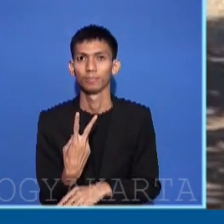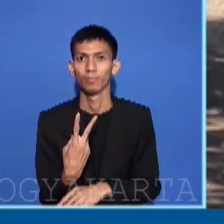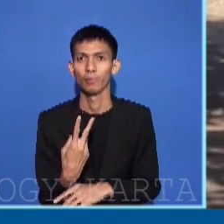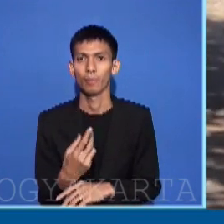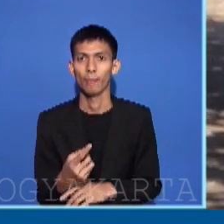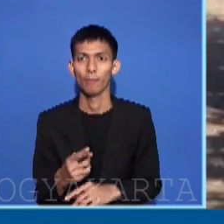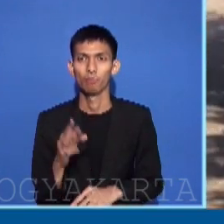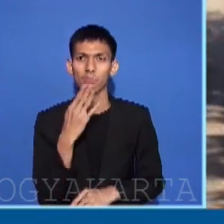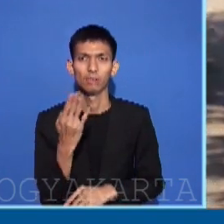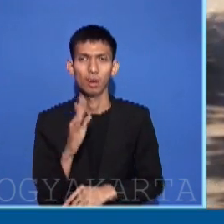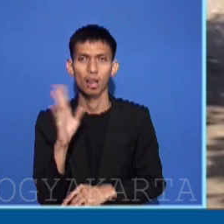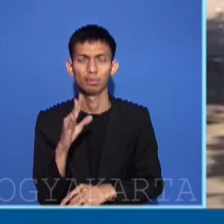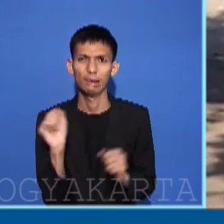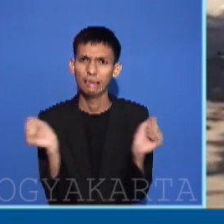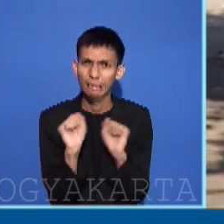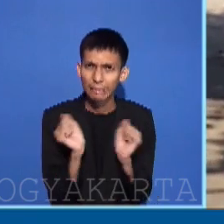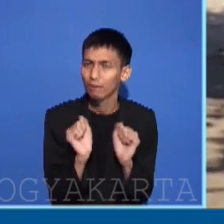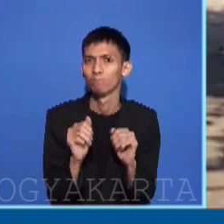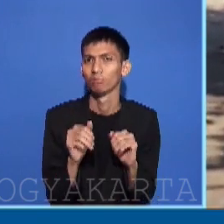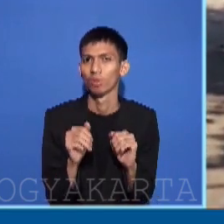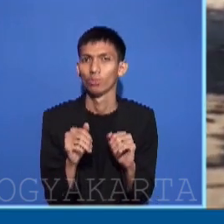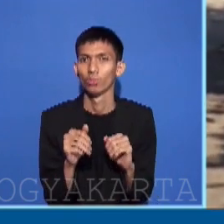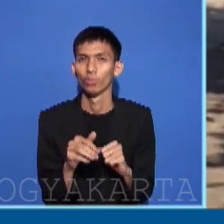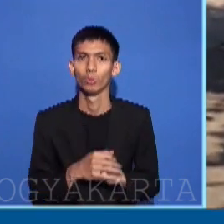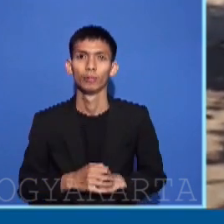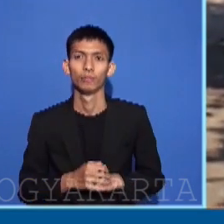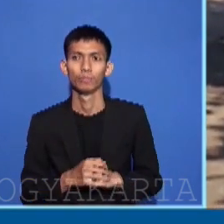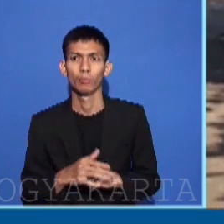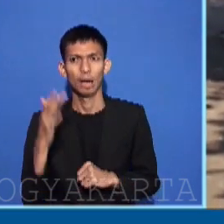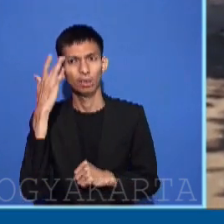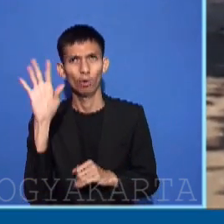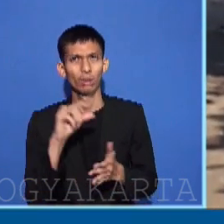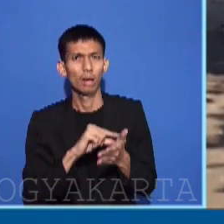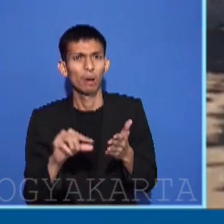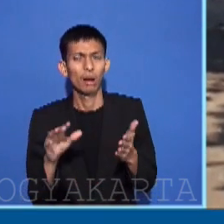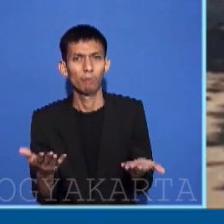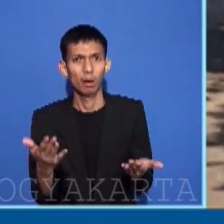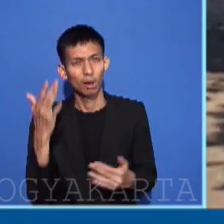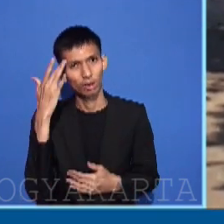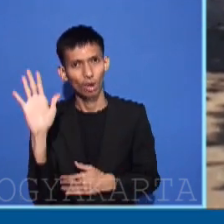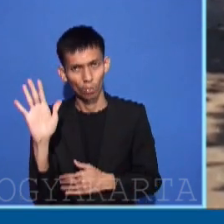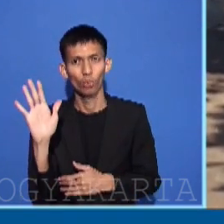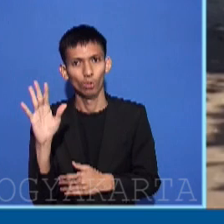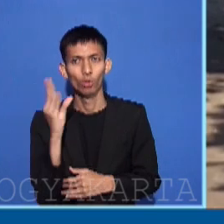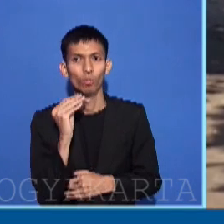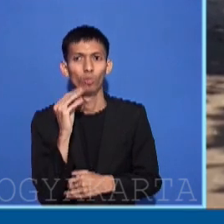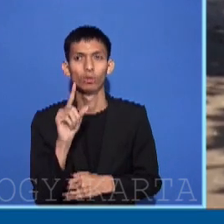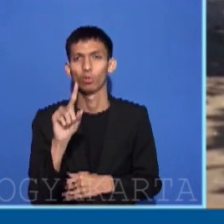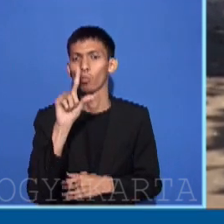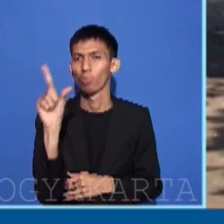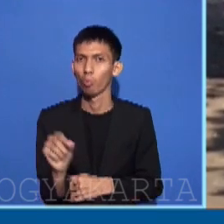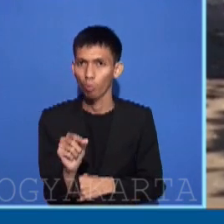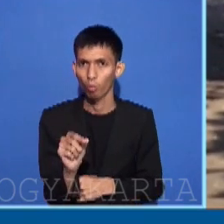Pak, rata-rata kayak gitu. Oh, virus napa, Pak? Nah, virusnya mboten ngerti. Oh. Nggih, itu paling umur sebulan aja udah